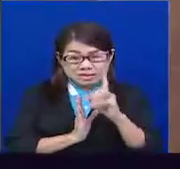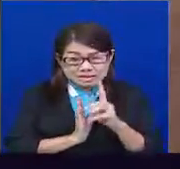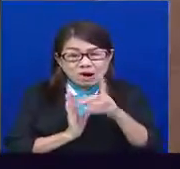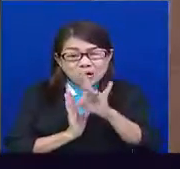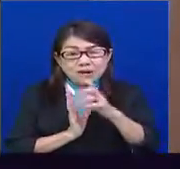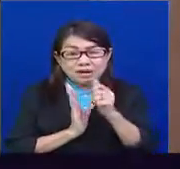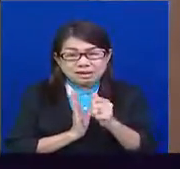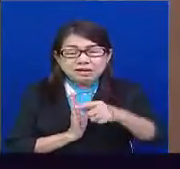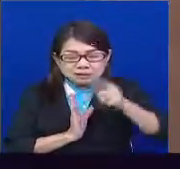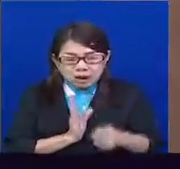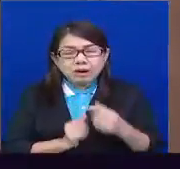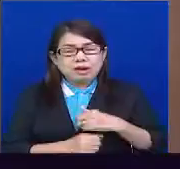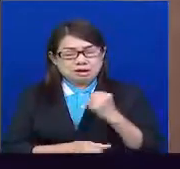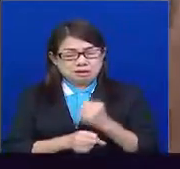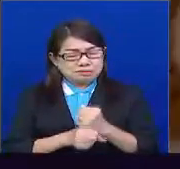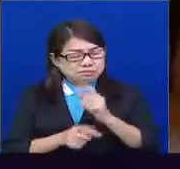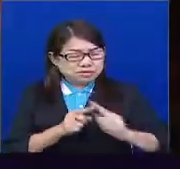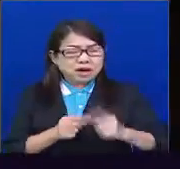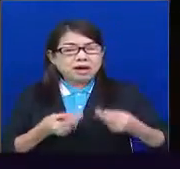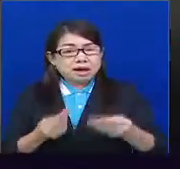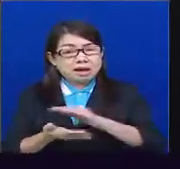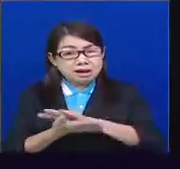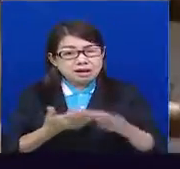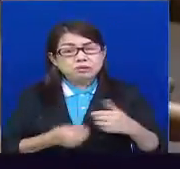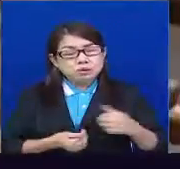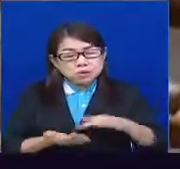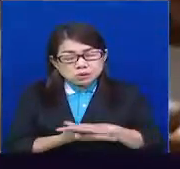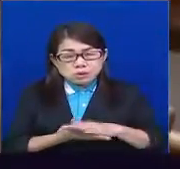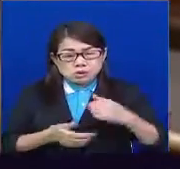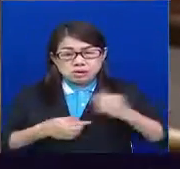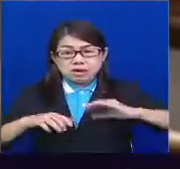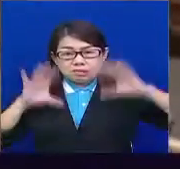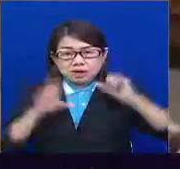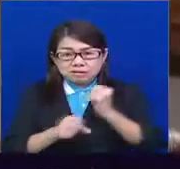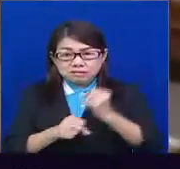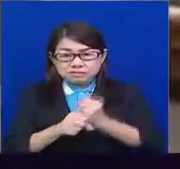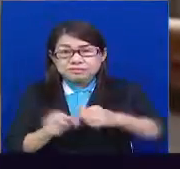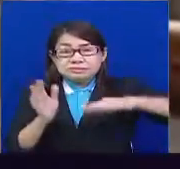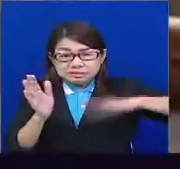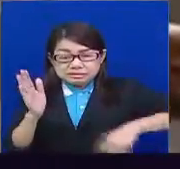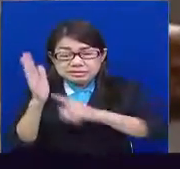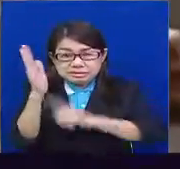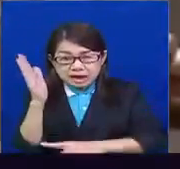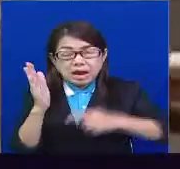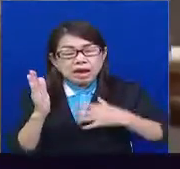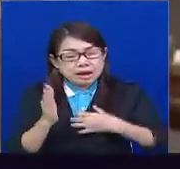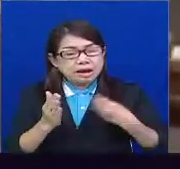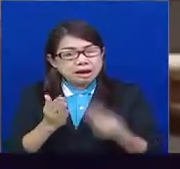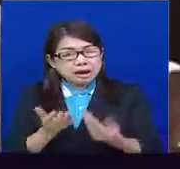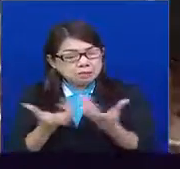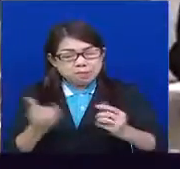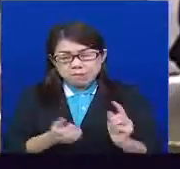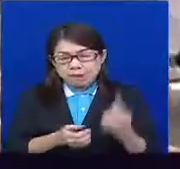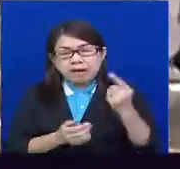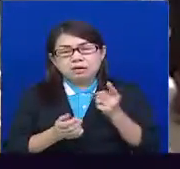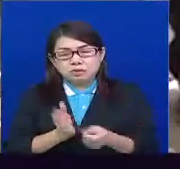สำเร็จการทำงานของรัฐบาลอาจจะล่าช้าไปบ้างเพราะต้องสร้างสิ่งใหม่เป็นกระบวนการไปสู่การปฏิรูปยืนยันค่ะ